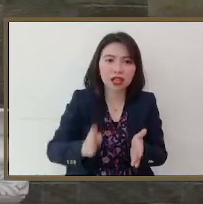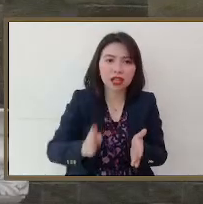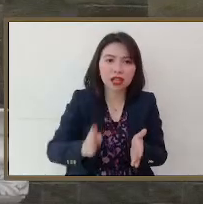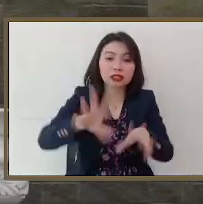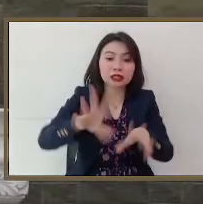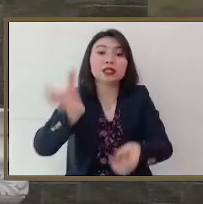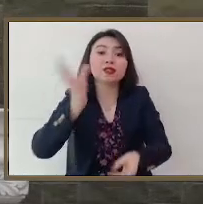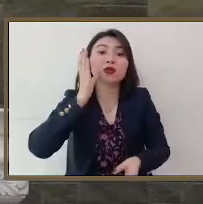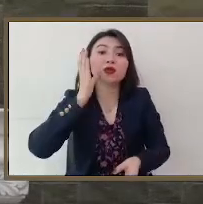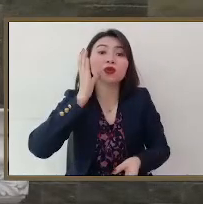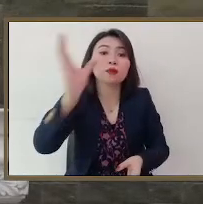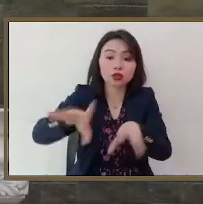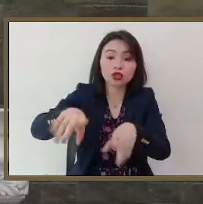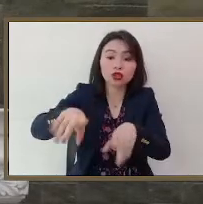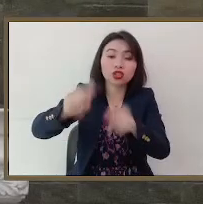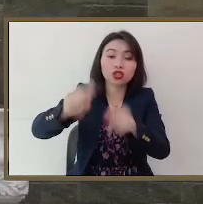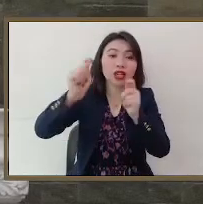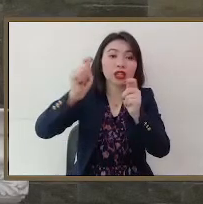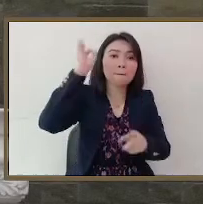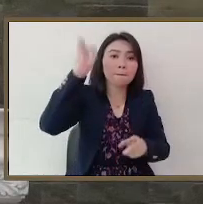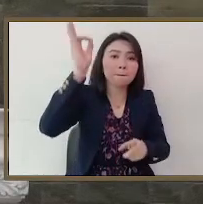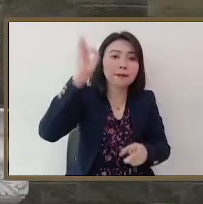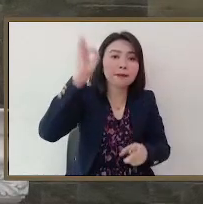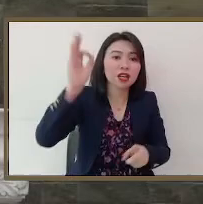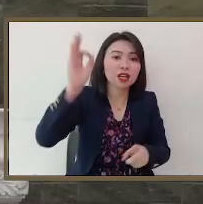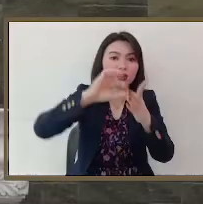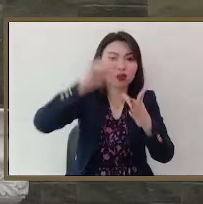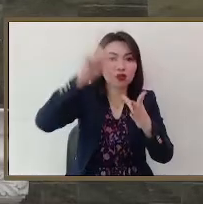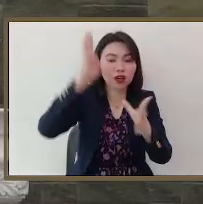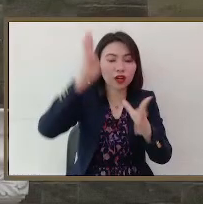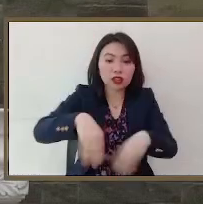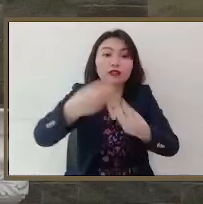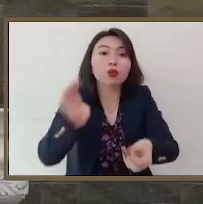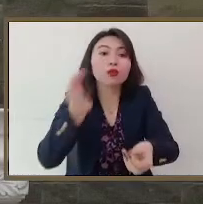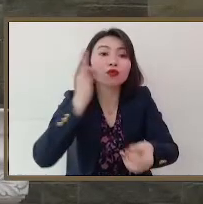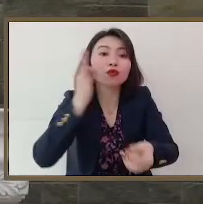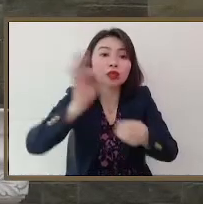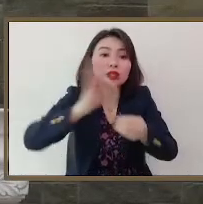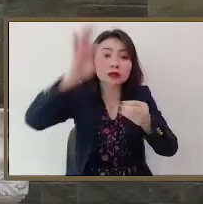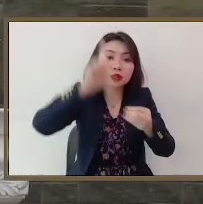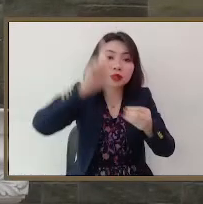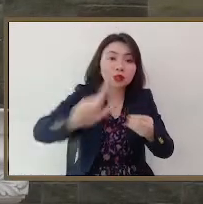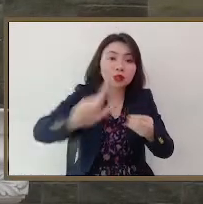ng Panginoon ng salita ng Diyos para pakainin yung mga anak ng Diyos.